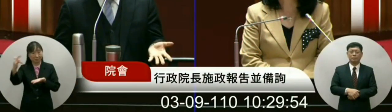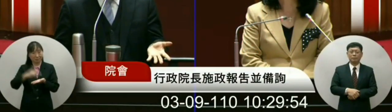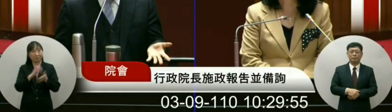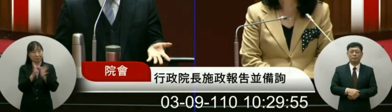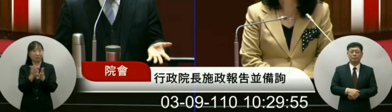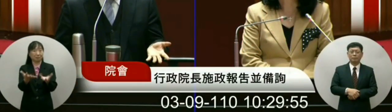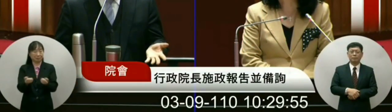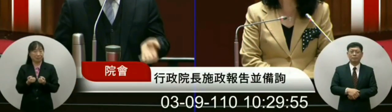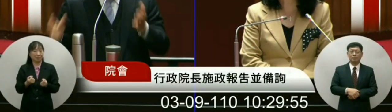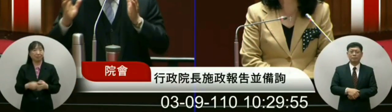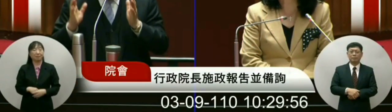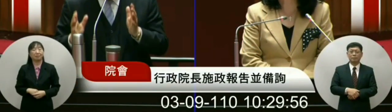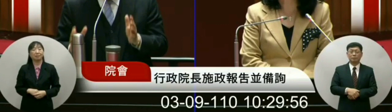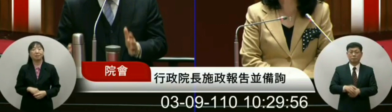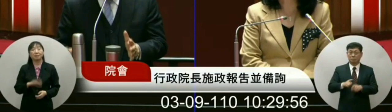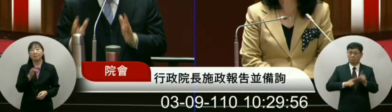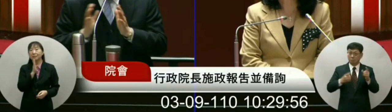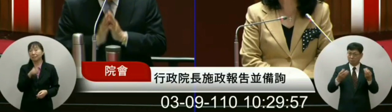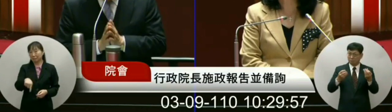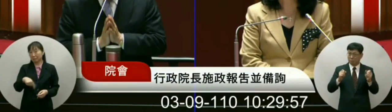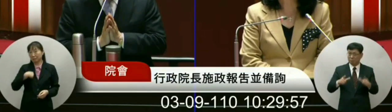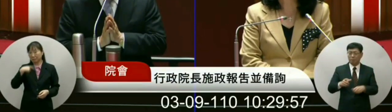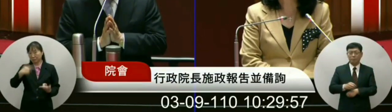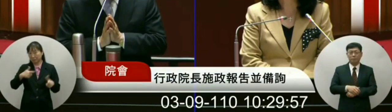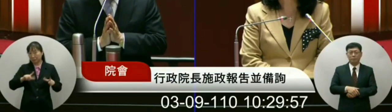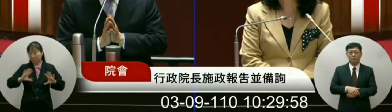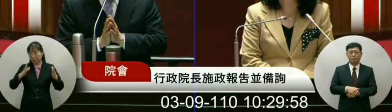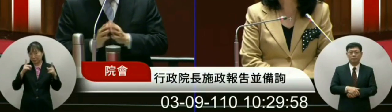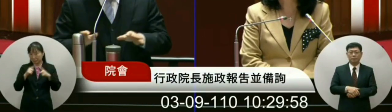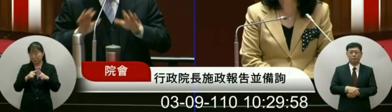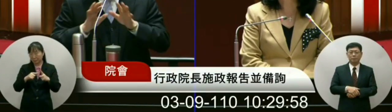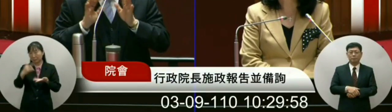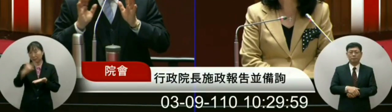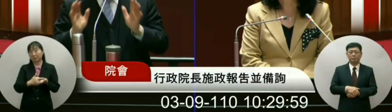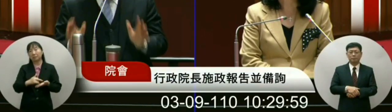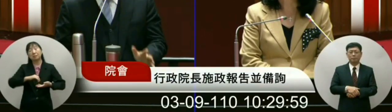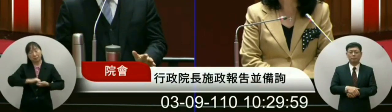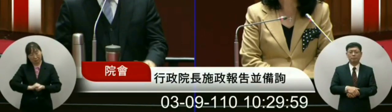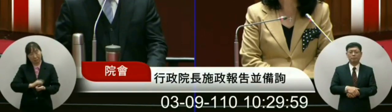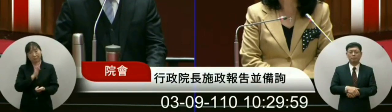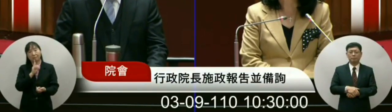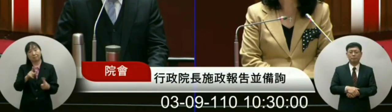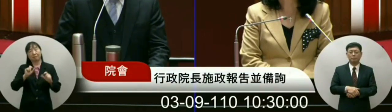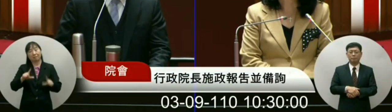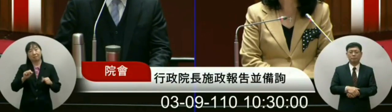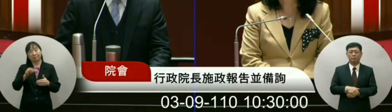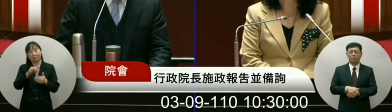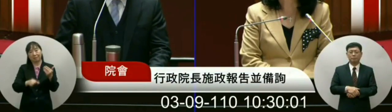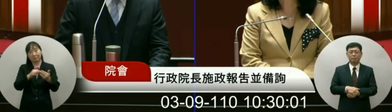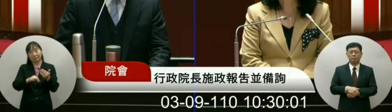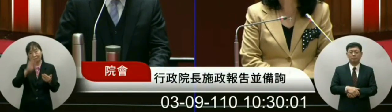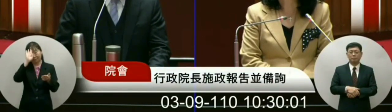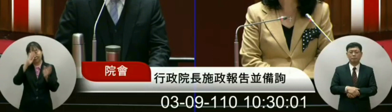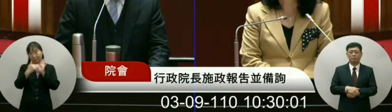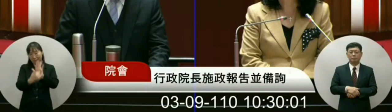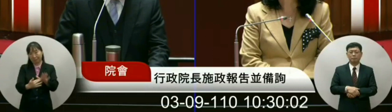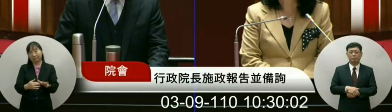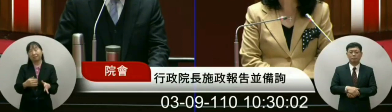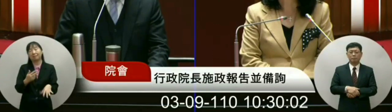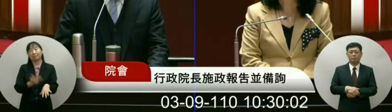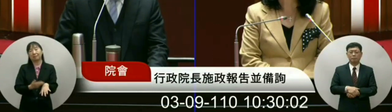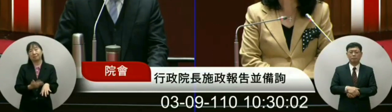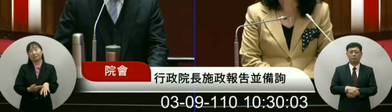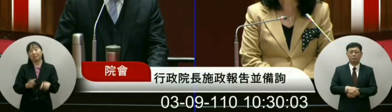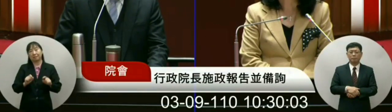是接受的，但对于不是国人反国，当然有不同的防疫措施的步骤跟